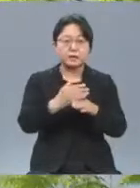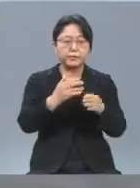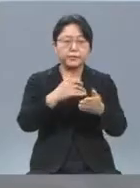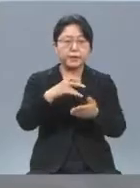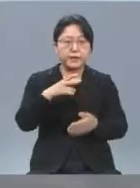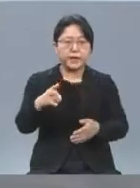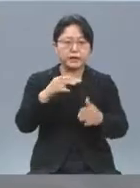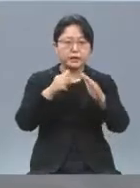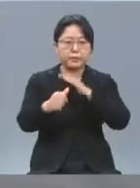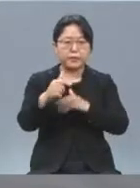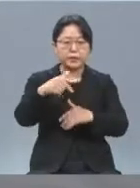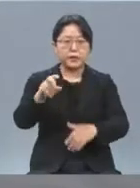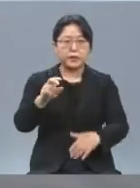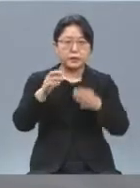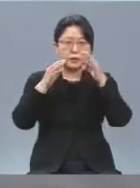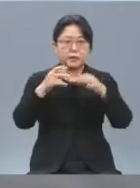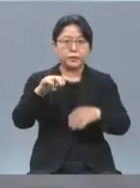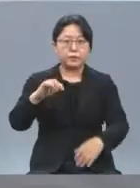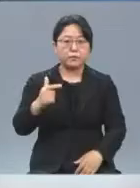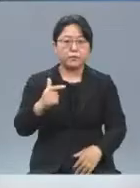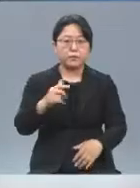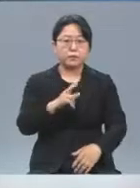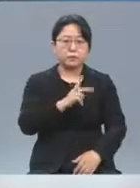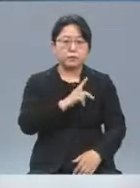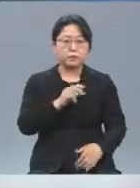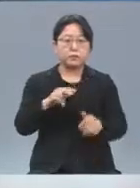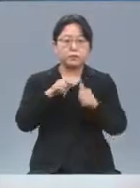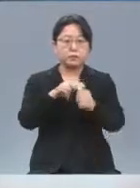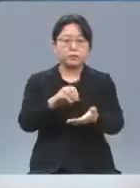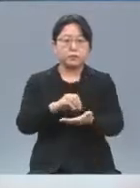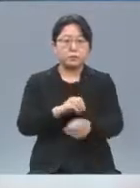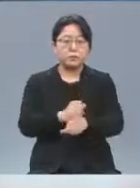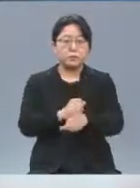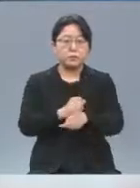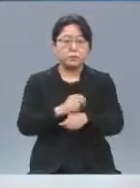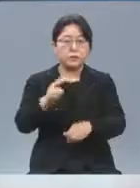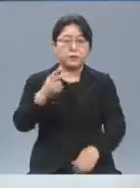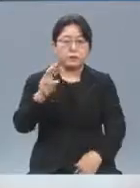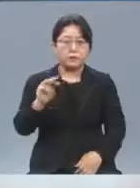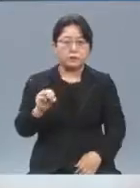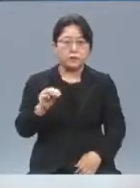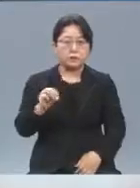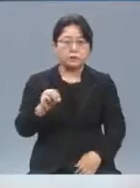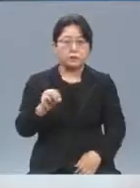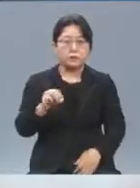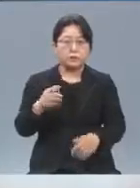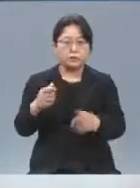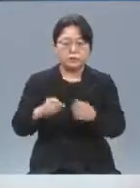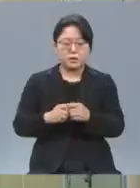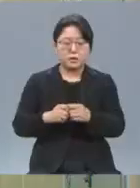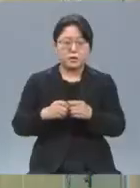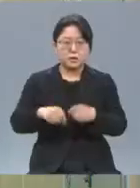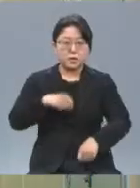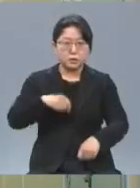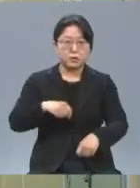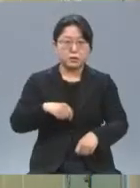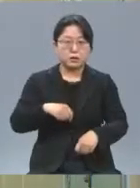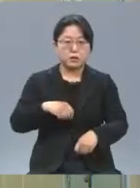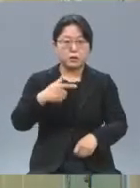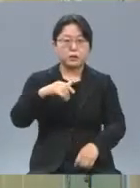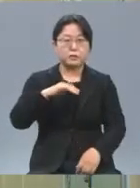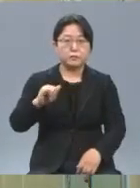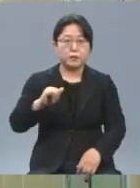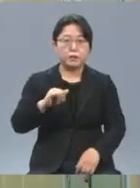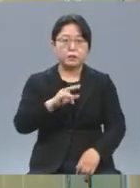비례대표 김경만 의원이 사무소를 냈습니다. 또 200m가량 떨어진 같은 블럭 안에는 이미 정의당 비례대표 강은미